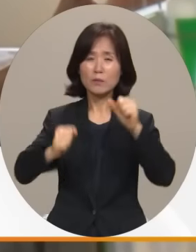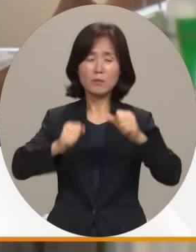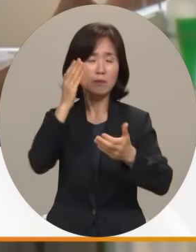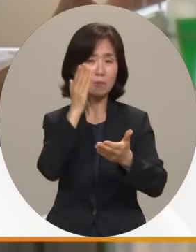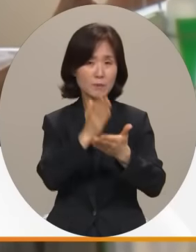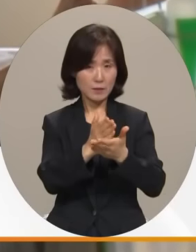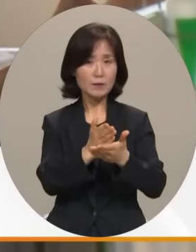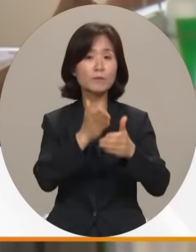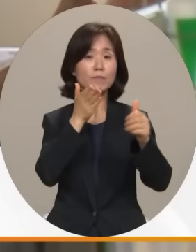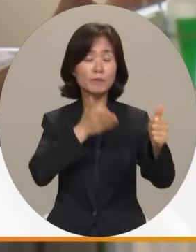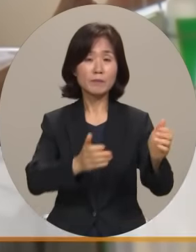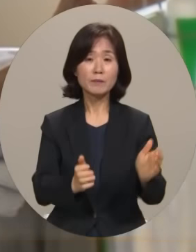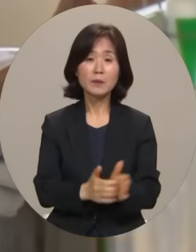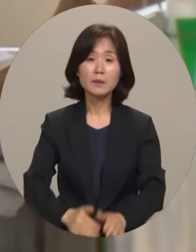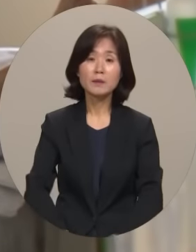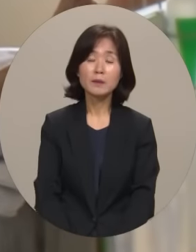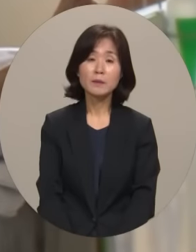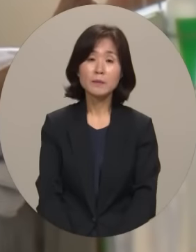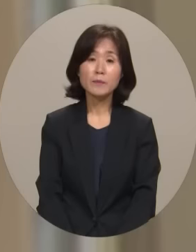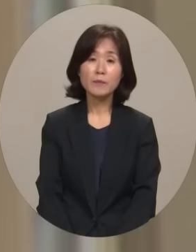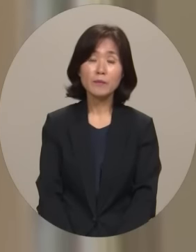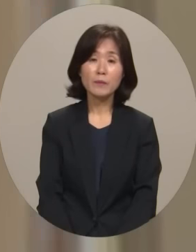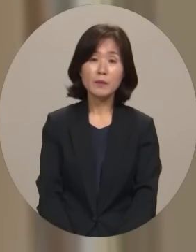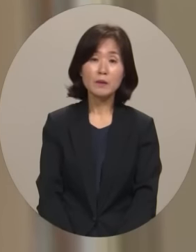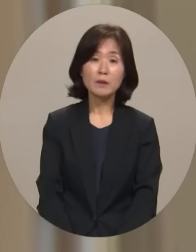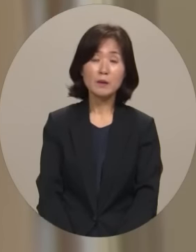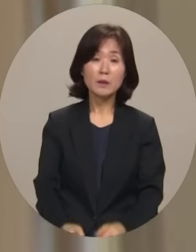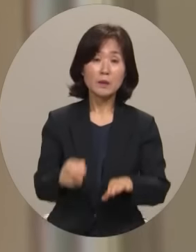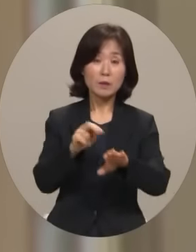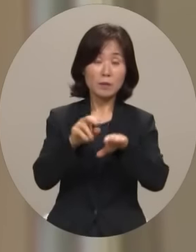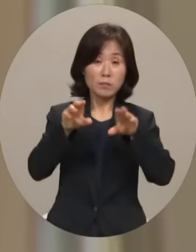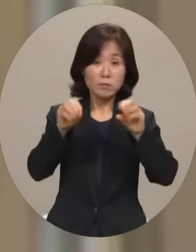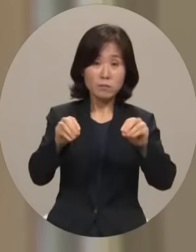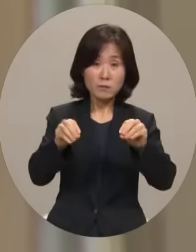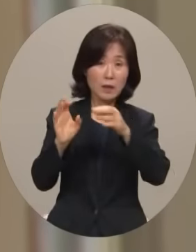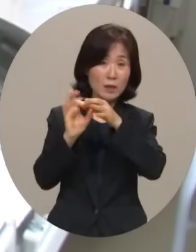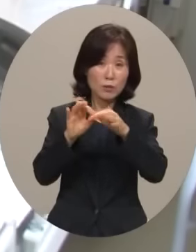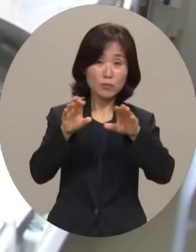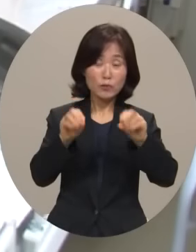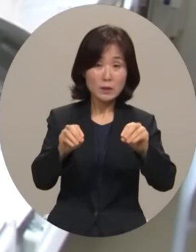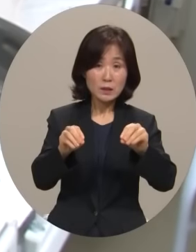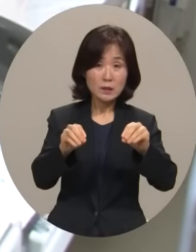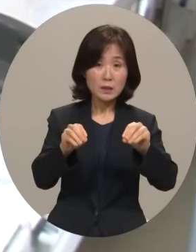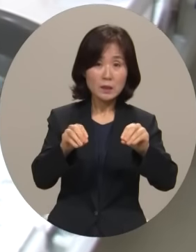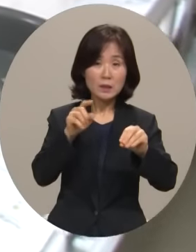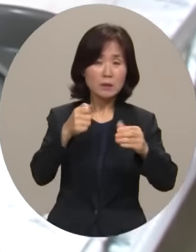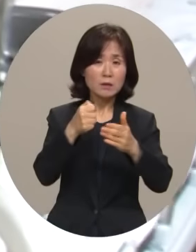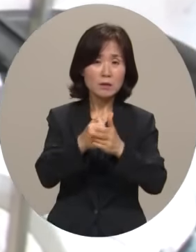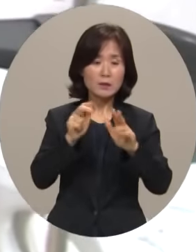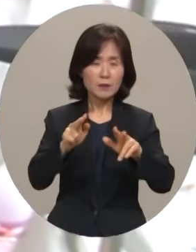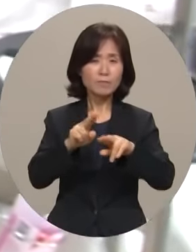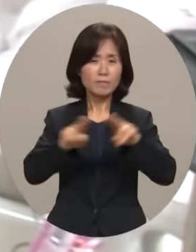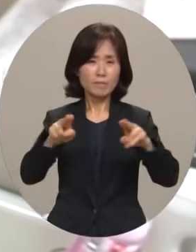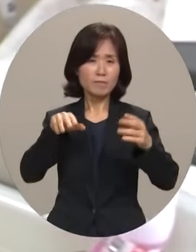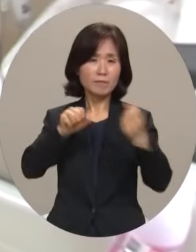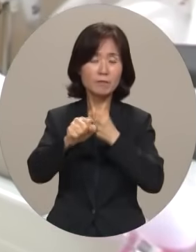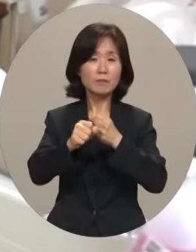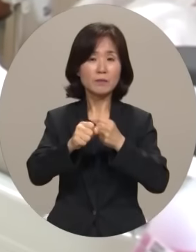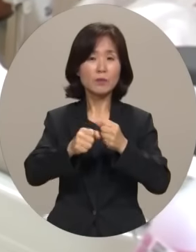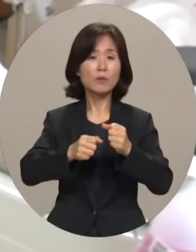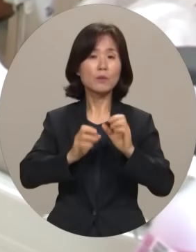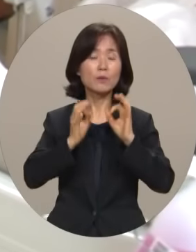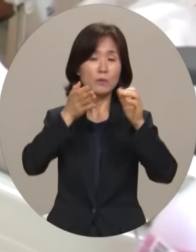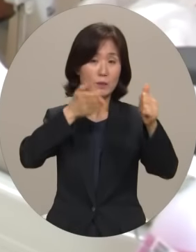한다고 요청했습니다 그러면서 전면 휴진 무기한 휴진 결정은 지금 당장 철회하라고 호소했습니다